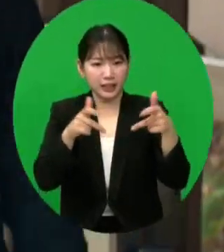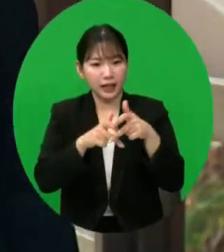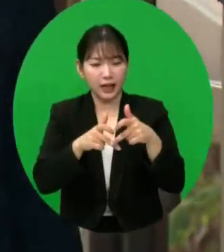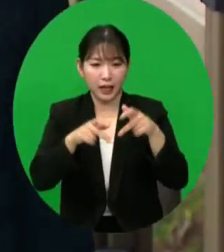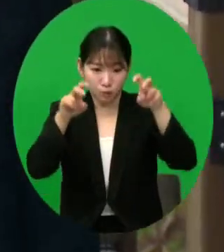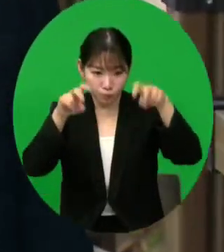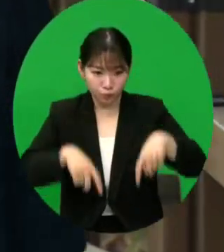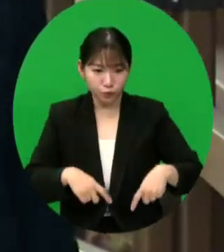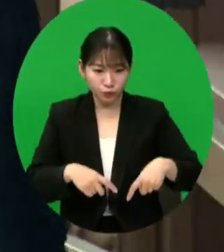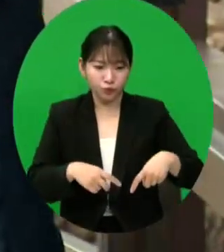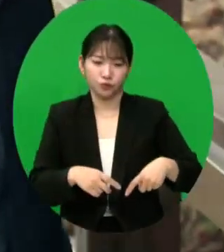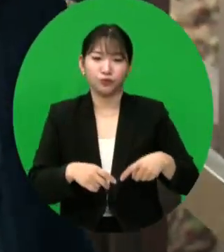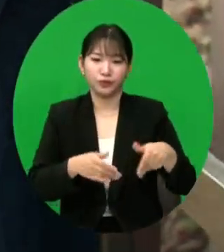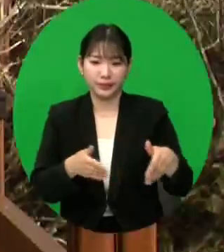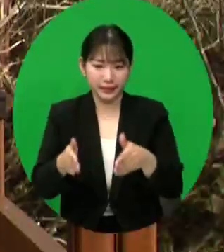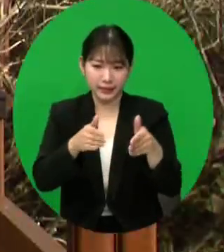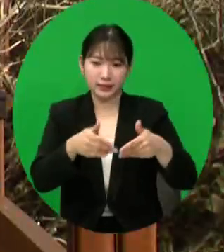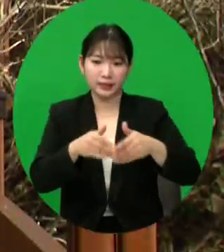공사가 진행되고 있습니다.